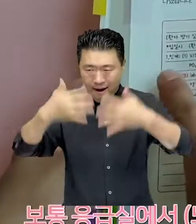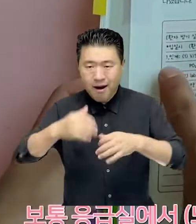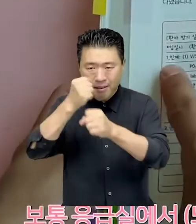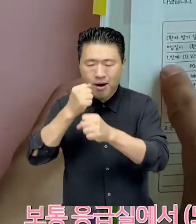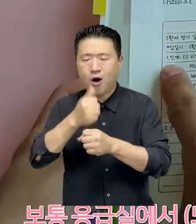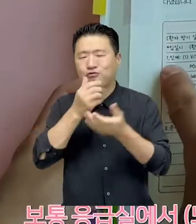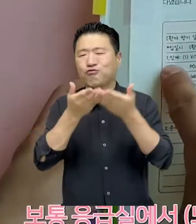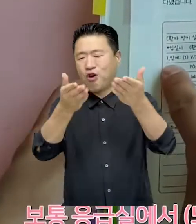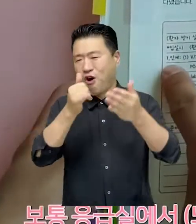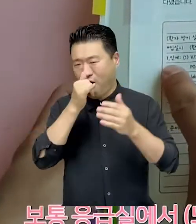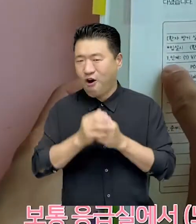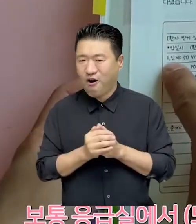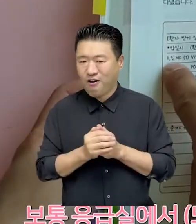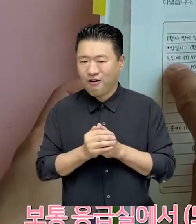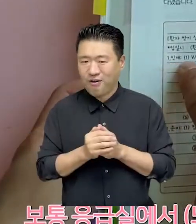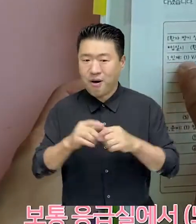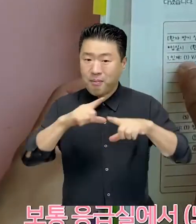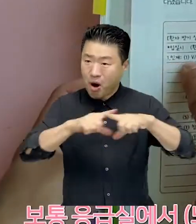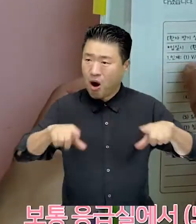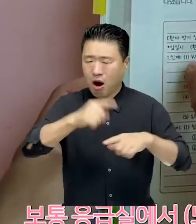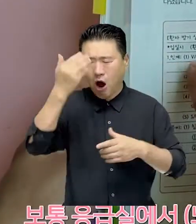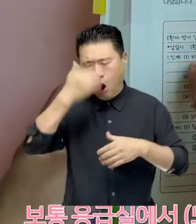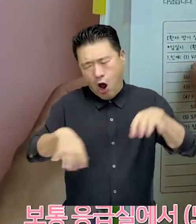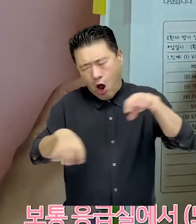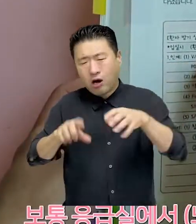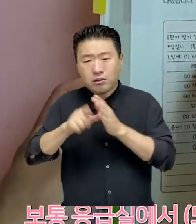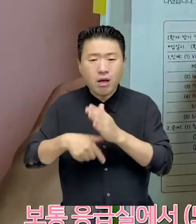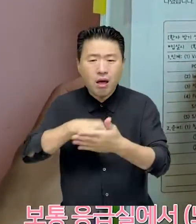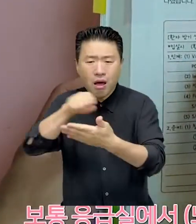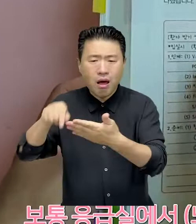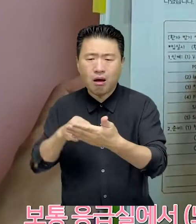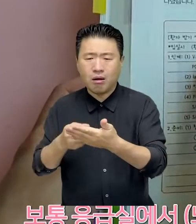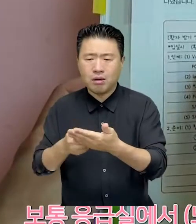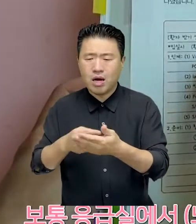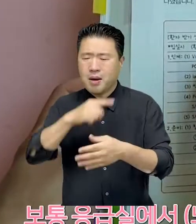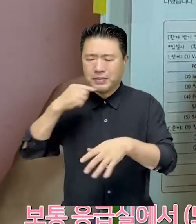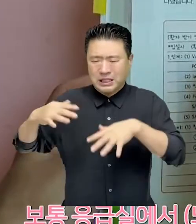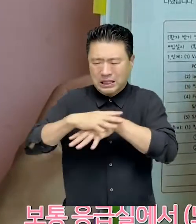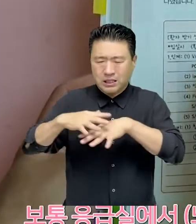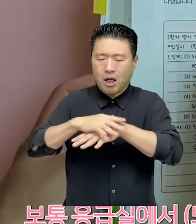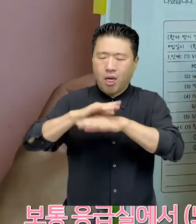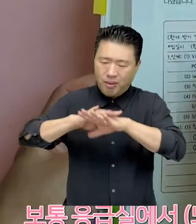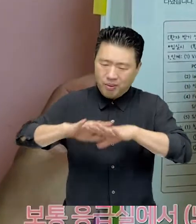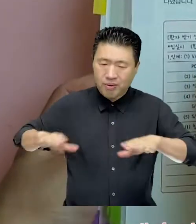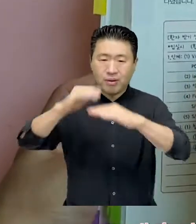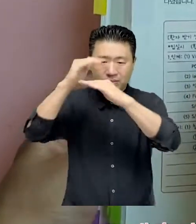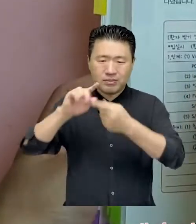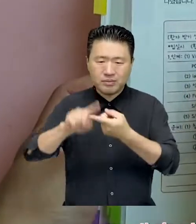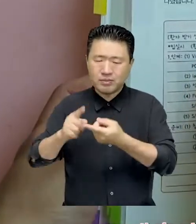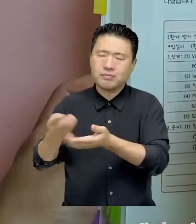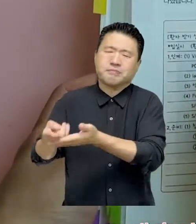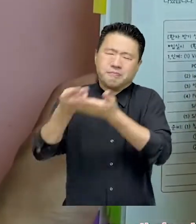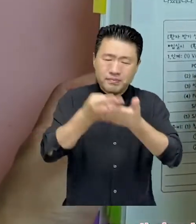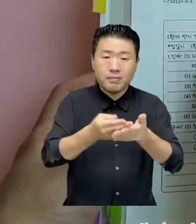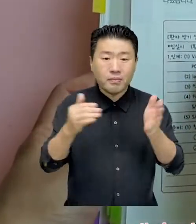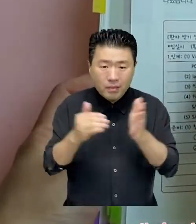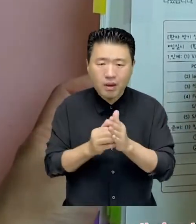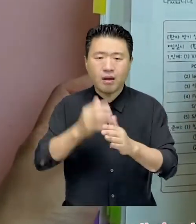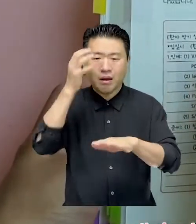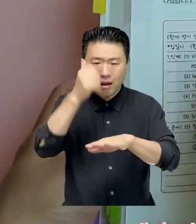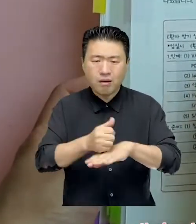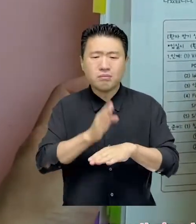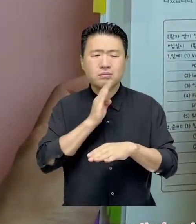것도 자세하게 소개하고 있는데요. 보통 응급실에서 혈전 용해술을 시행하고 오시는 경우가 많았기